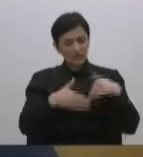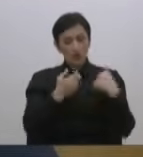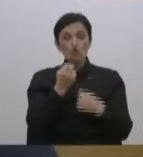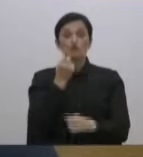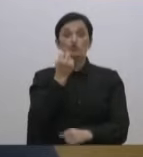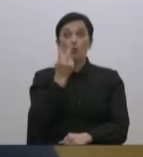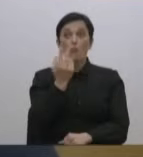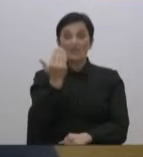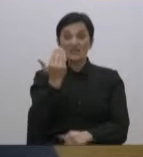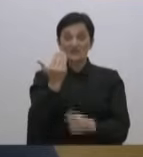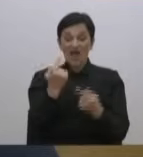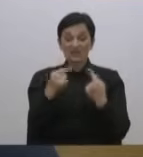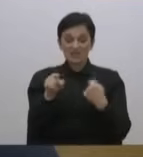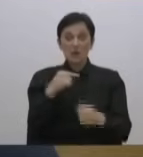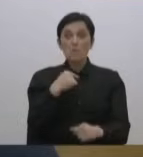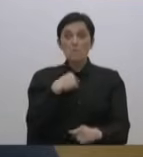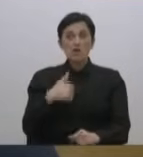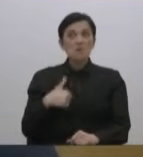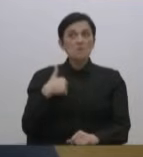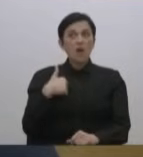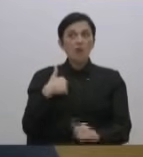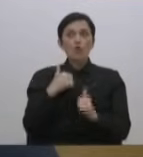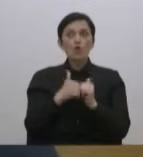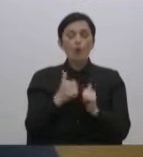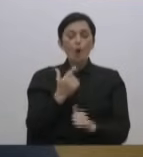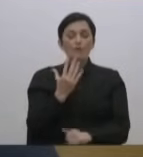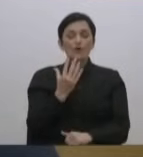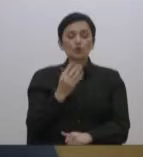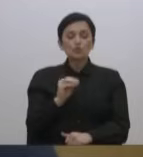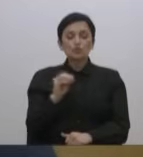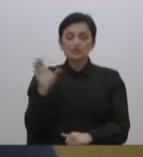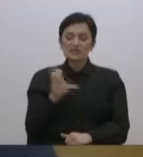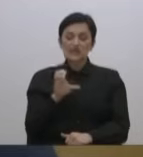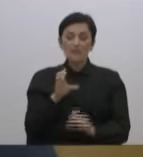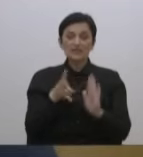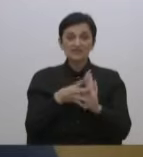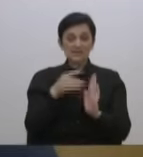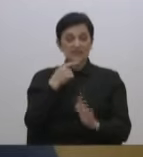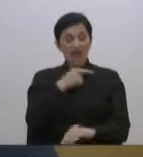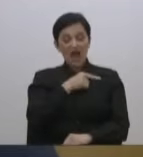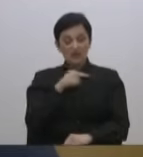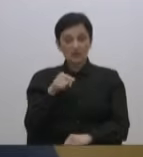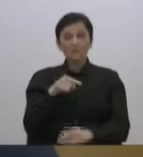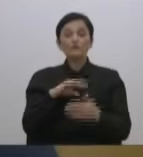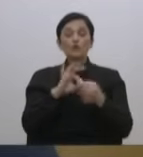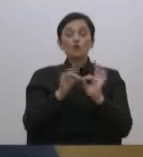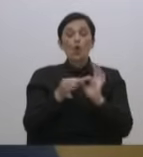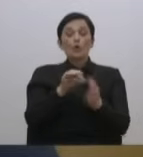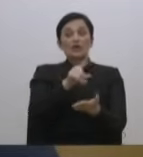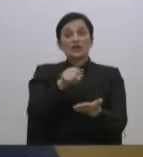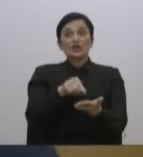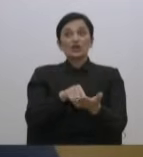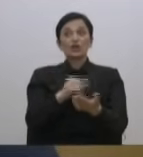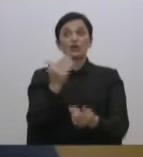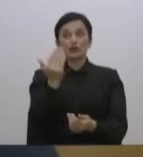12 წლის თქვენგან განსხვავებით მე მეამაყება ყოველი წუთი და ყოველი წამი იმ 9 წლის. ეხა რა შეეხება კონკრეტულ კითხვას?